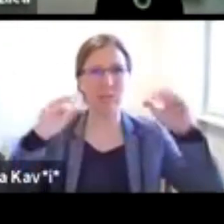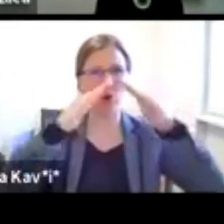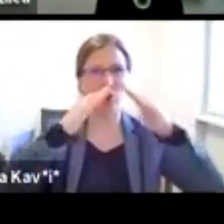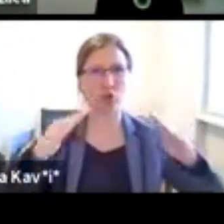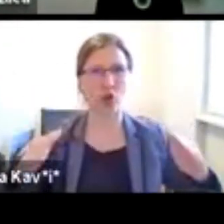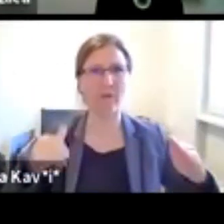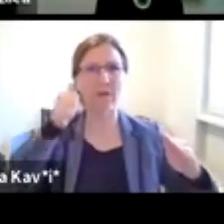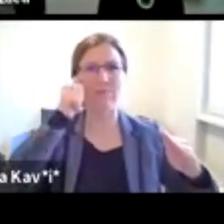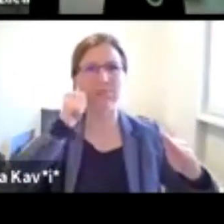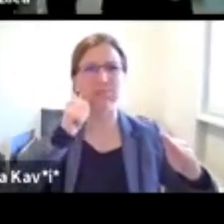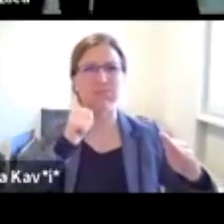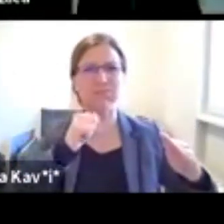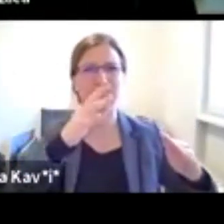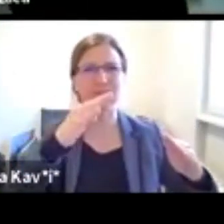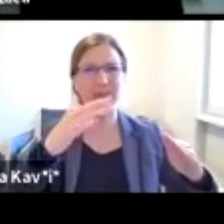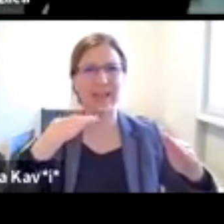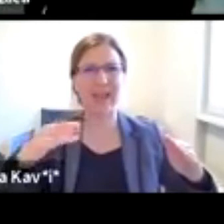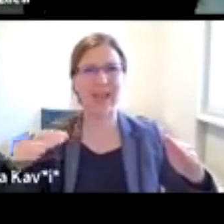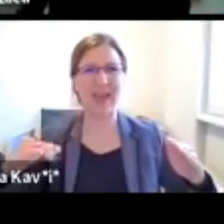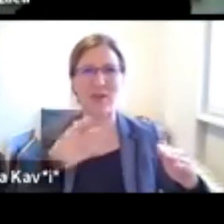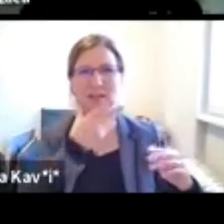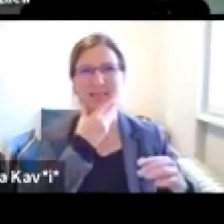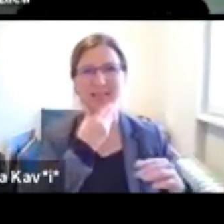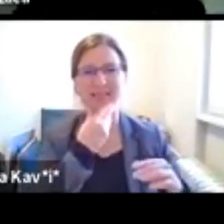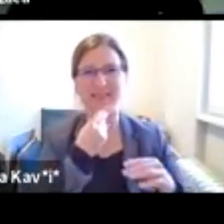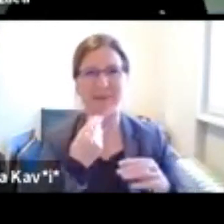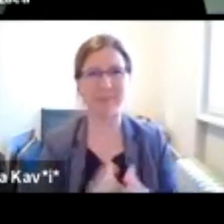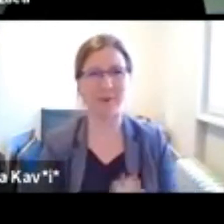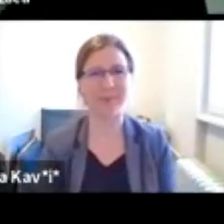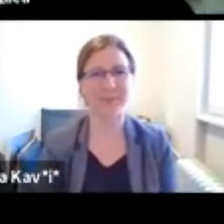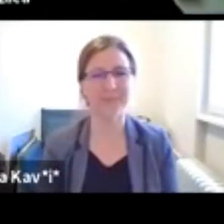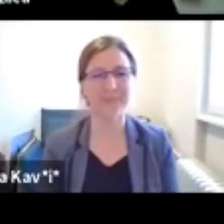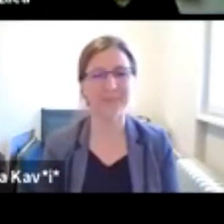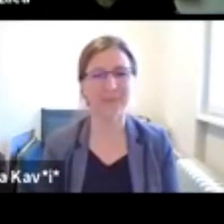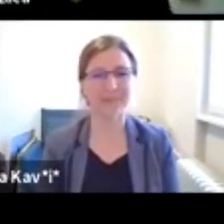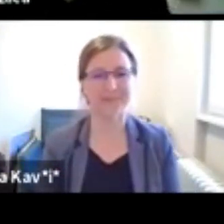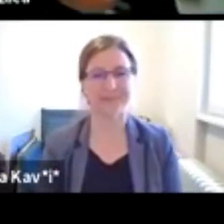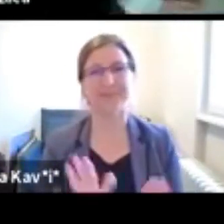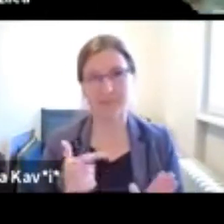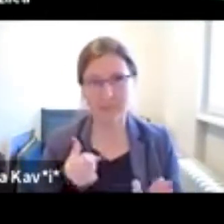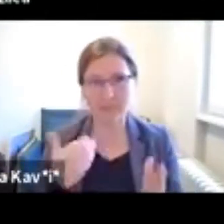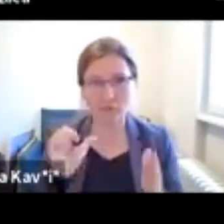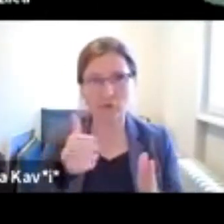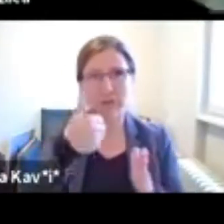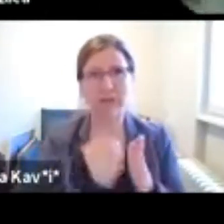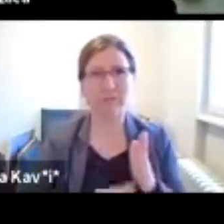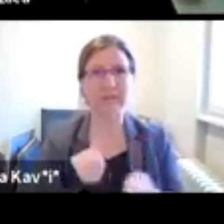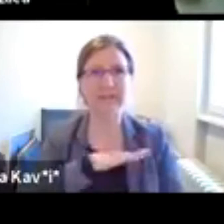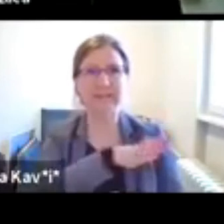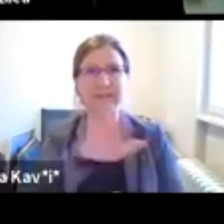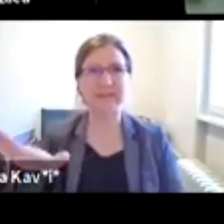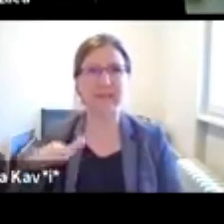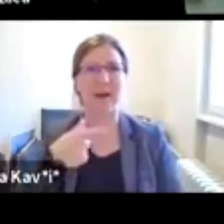nam je baš jedan idiličan ugođaj. Kao što sam rekla, iskreno čestitam nama